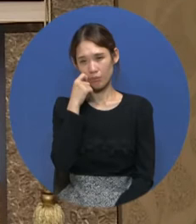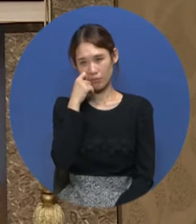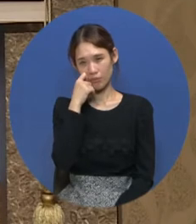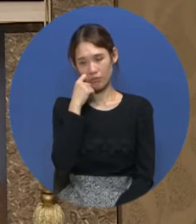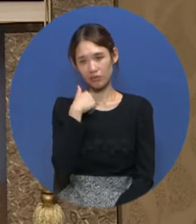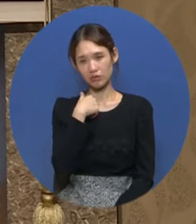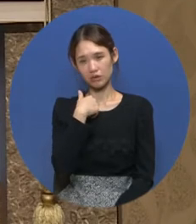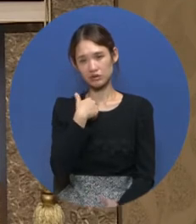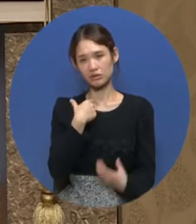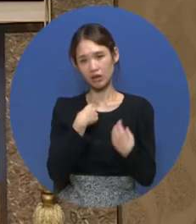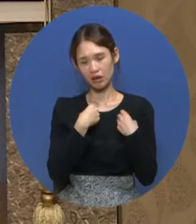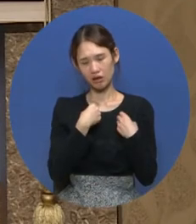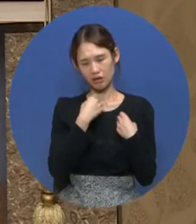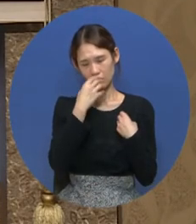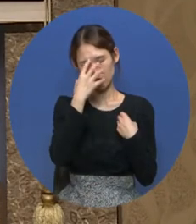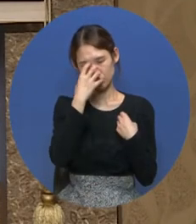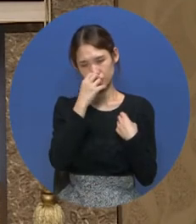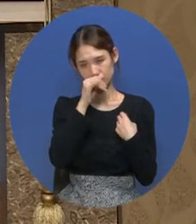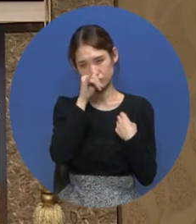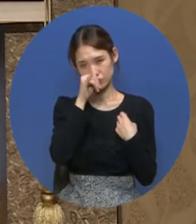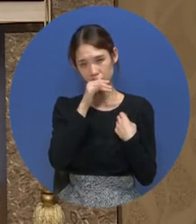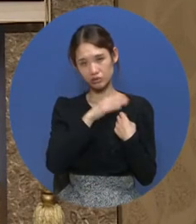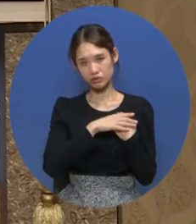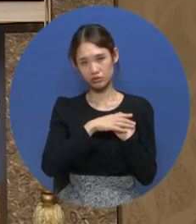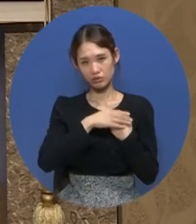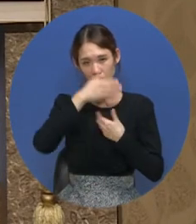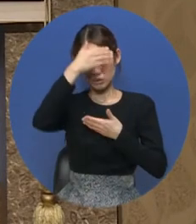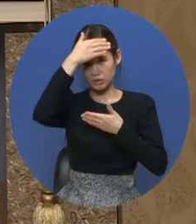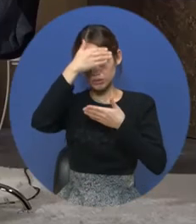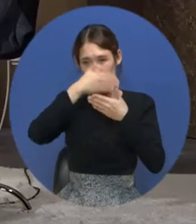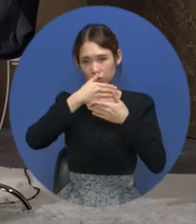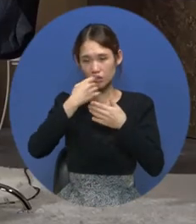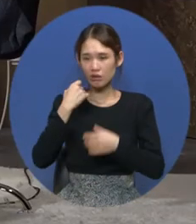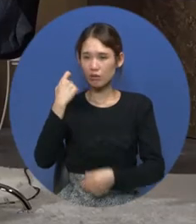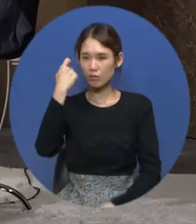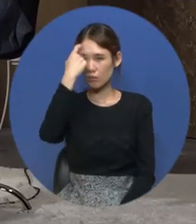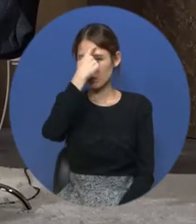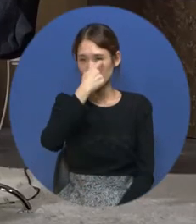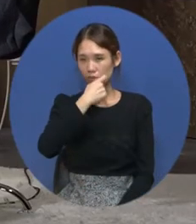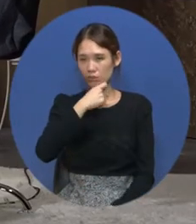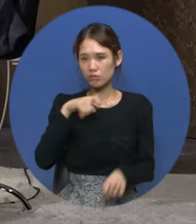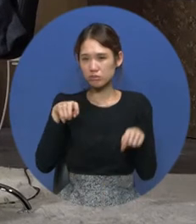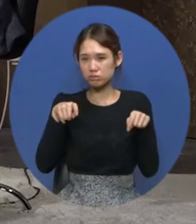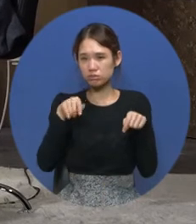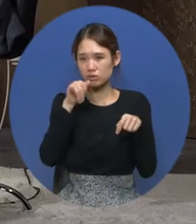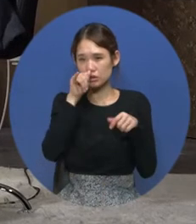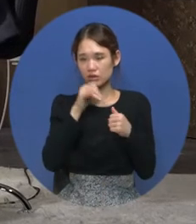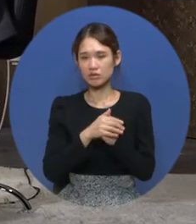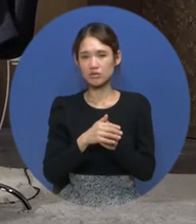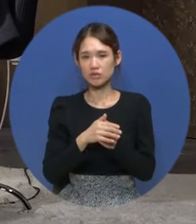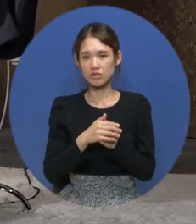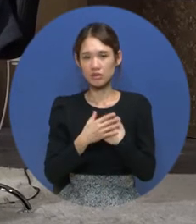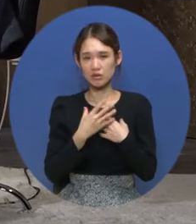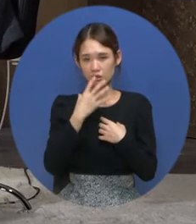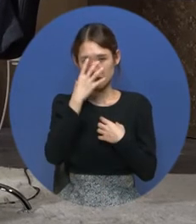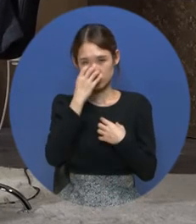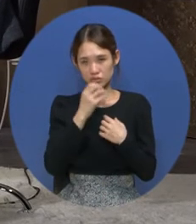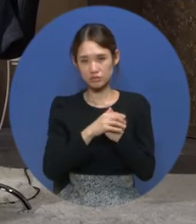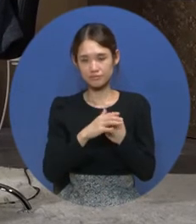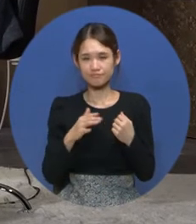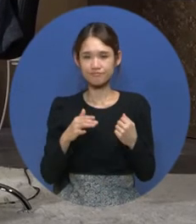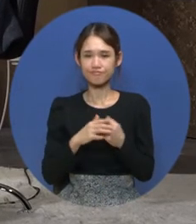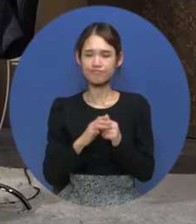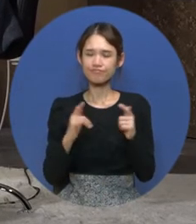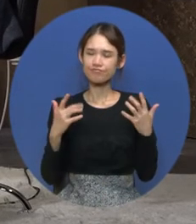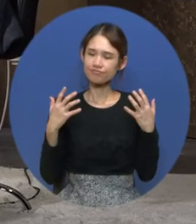상실감 아까 우 감도 있고 폐쇄 공포증은 내어 순 보신다는 회사 공법적 이미지 많은 그런 9 감상 실감 그런 것인